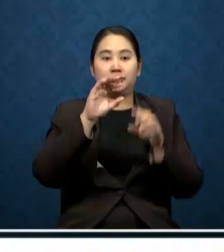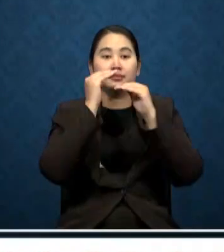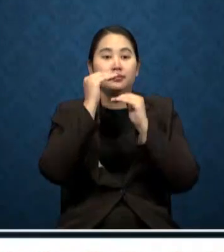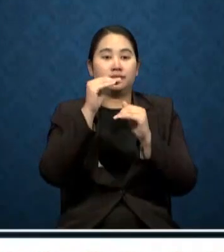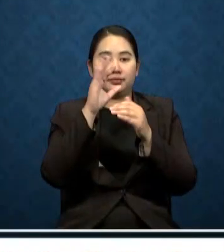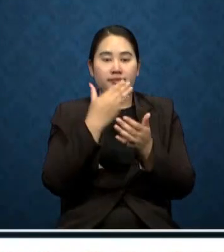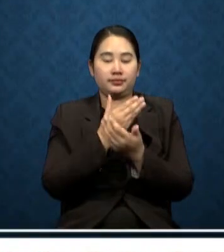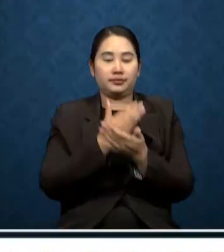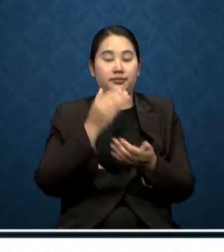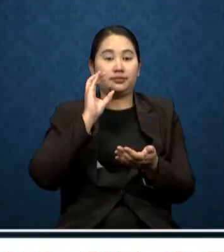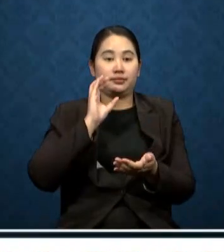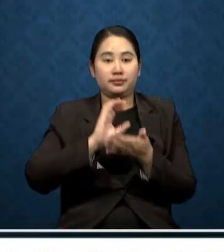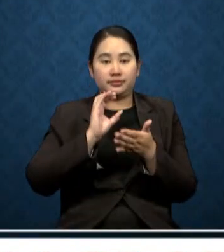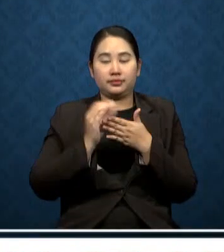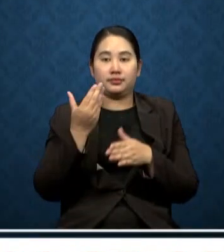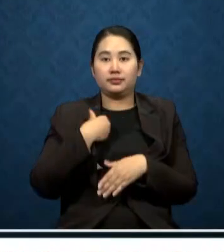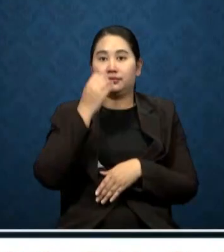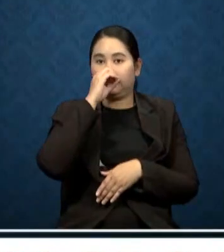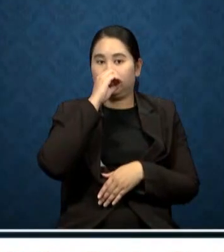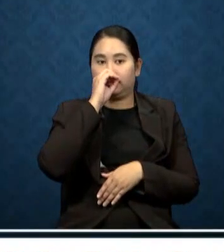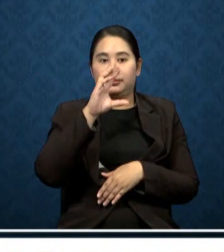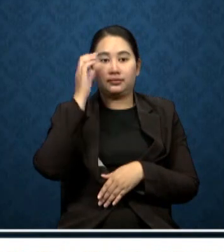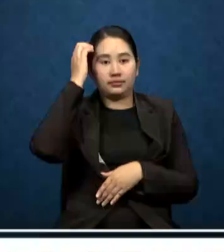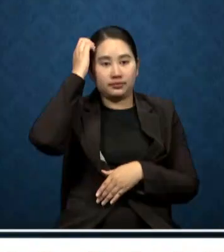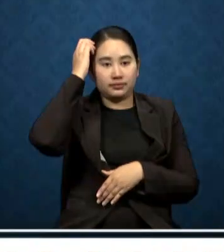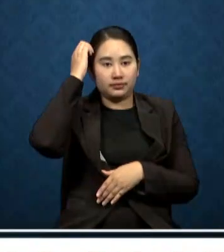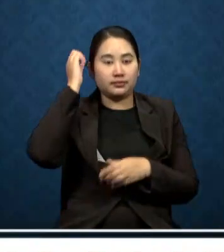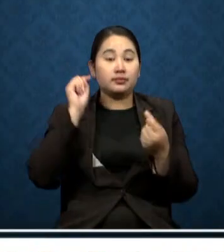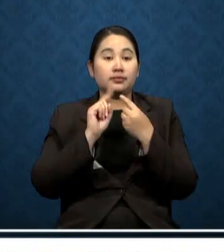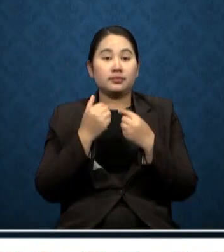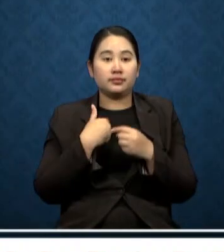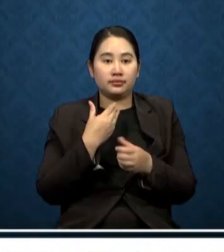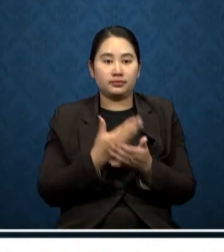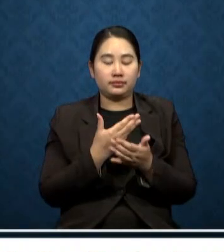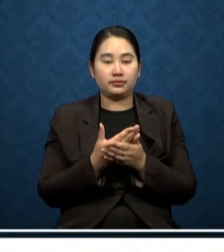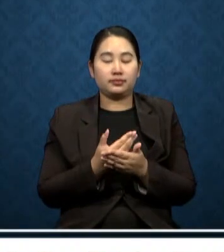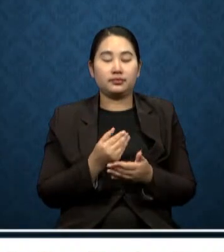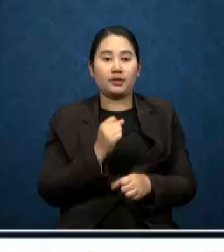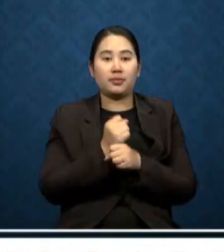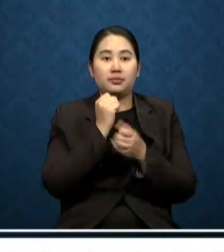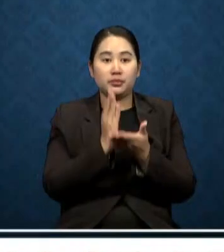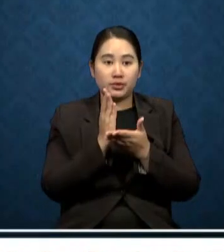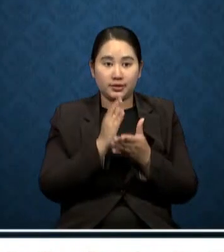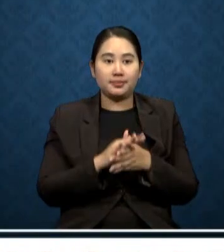ทุนนอกจากadeาวตัoten differently go on ได